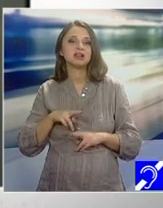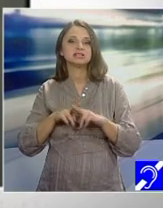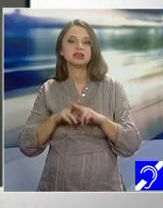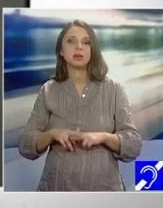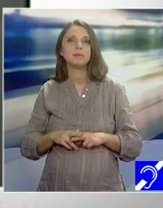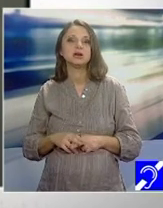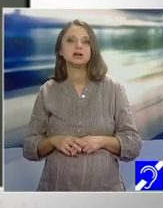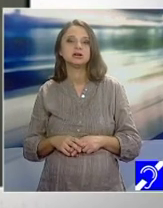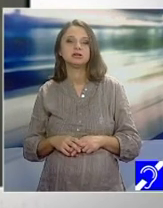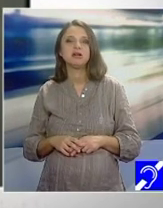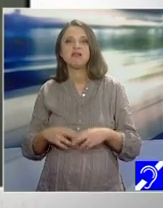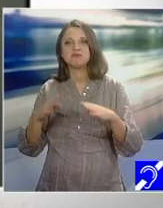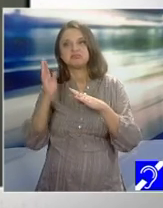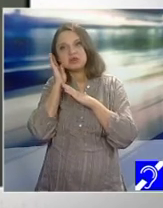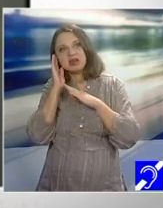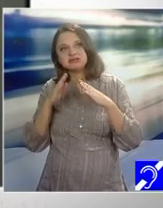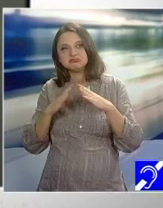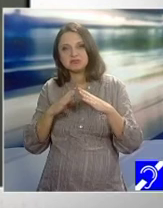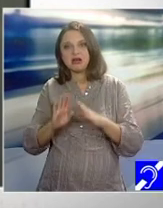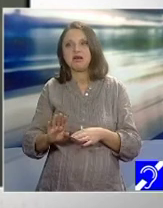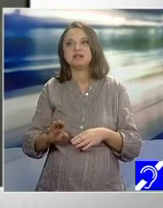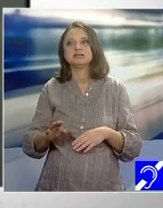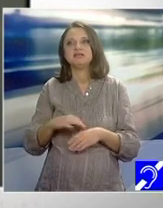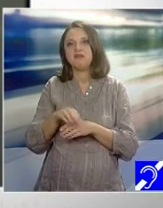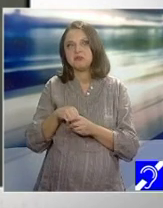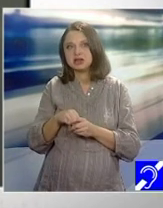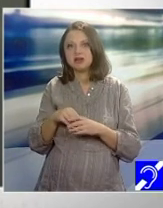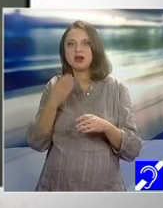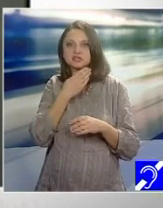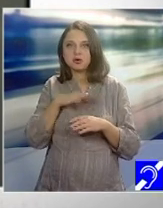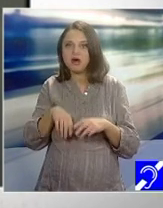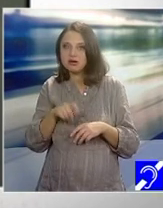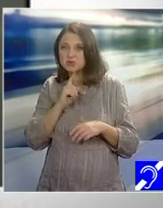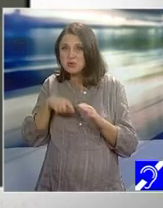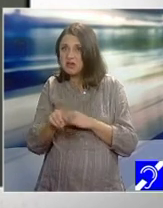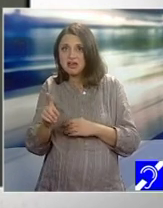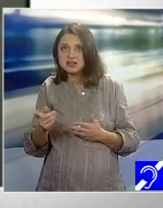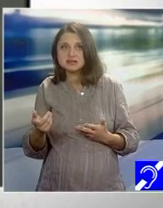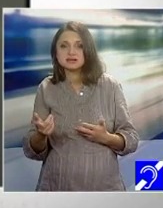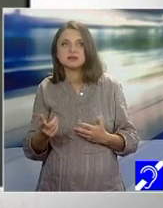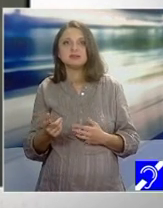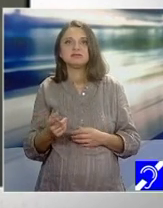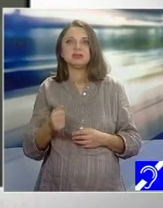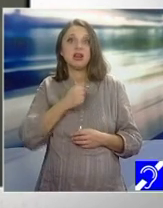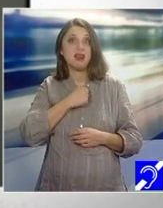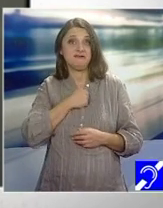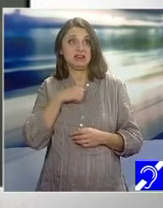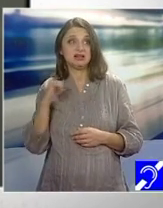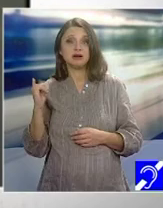cadrul internatului, în cadrul familiei, în cadrul școlii și să exploreze.